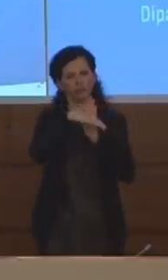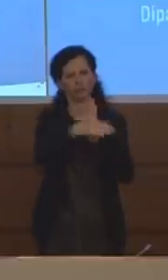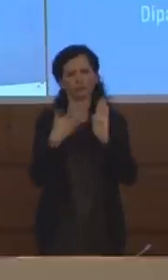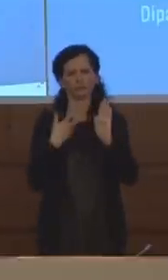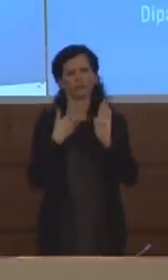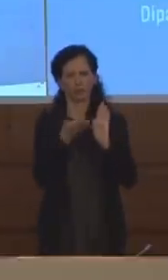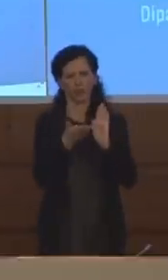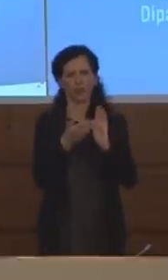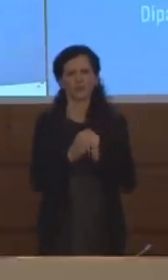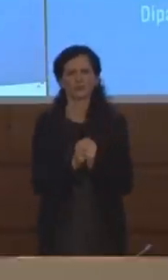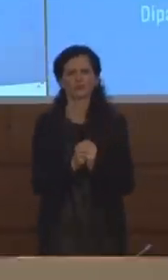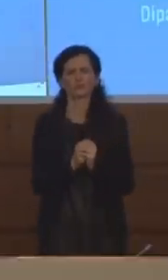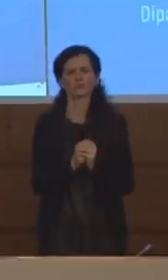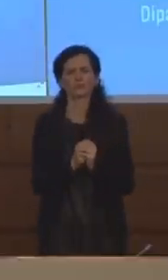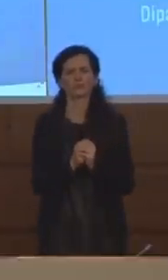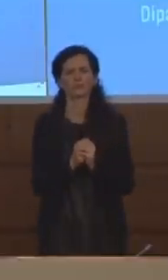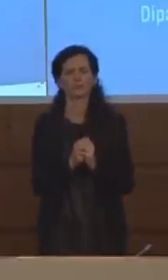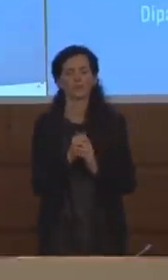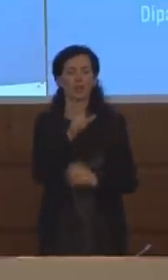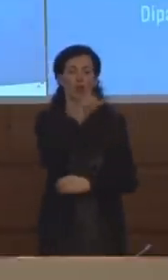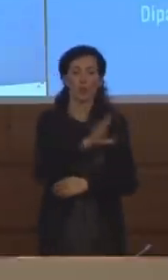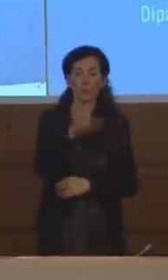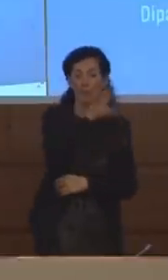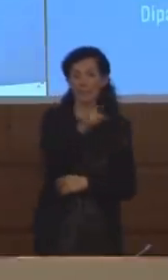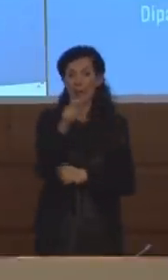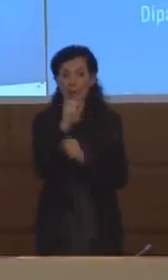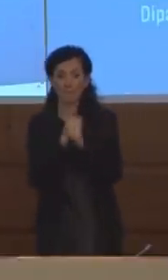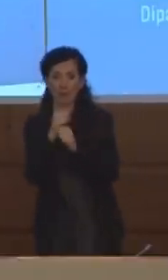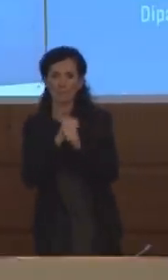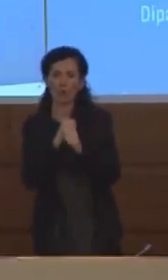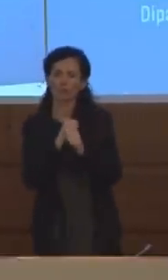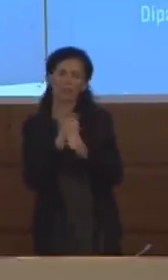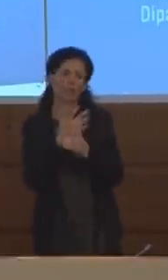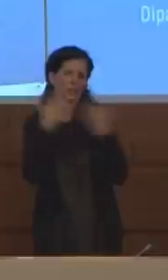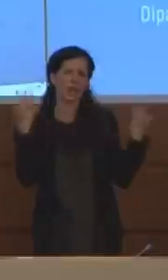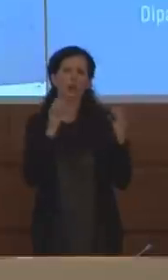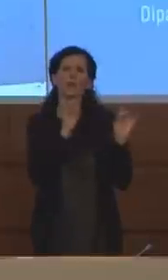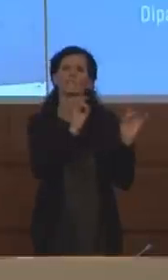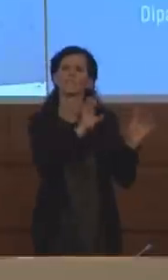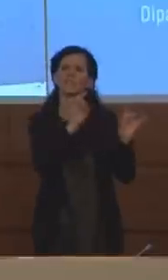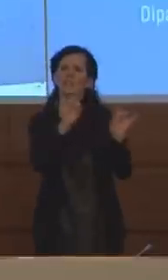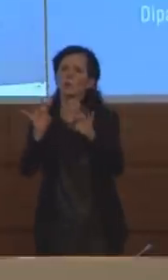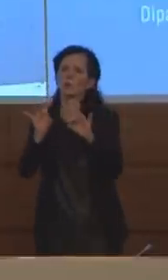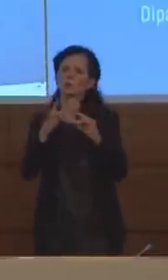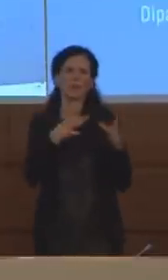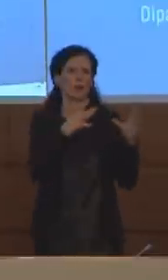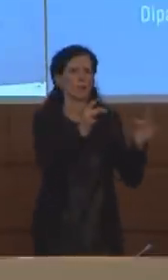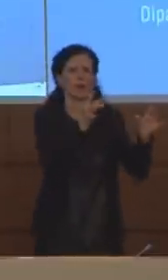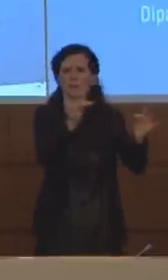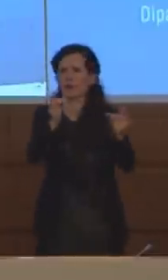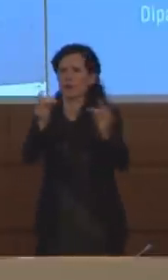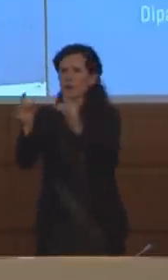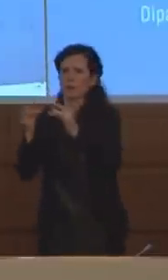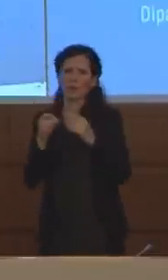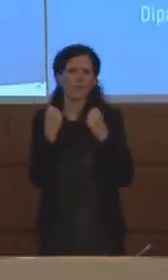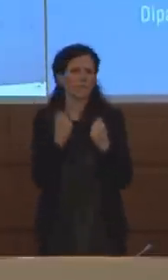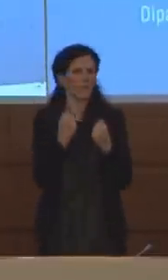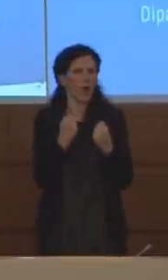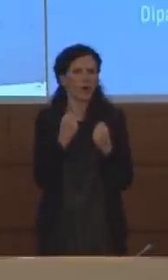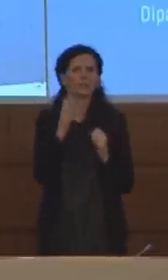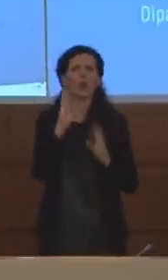che in quelle regioni la circolazione è stata molto più elevata rispetto ad altre regioni lei giustamente ha fatto notare